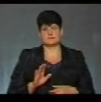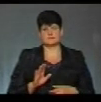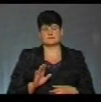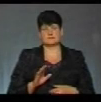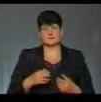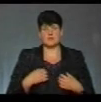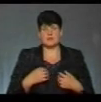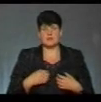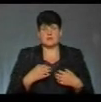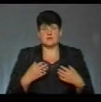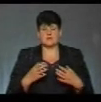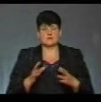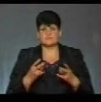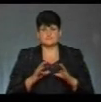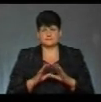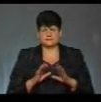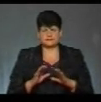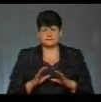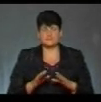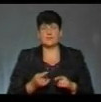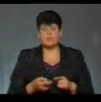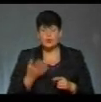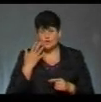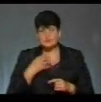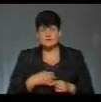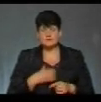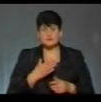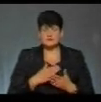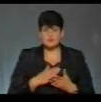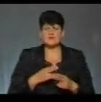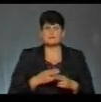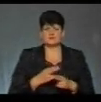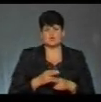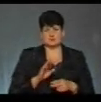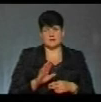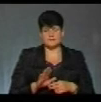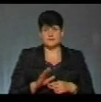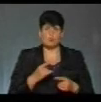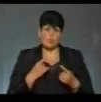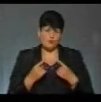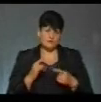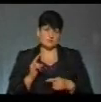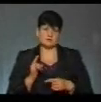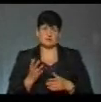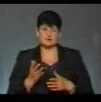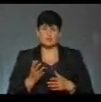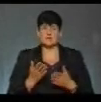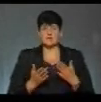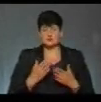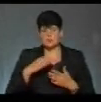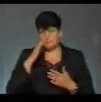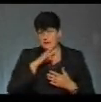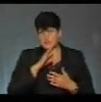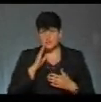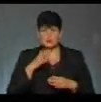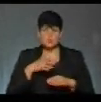паніку, тому що в паніка зайві емоції завжди заважають. Поговорити з дитиною. Але якщо батьки розуміють,